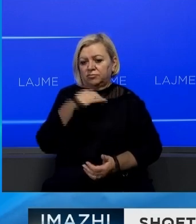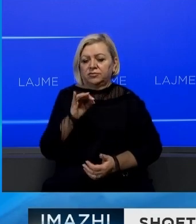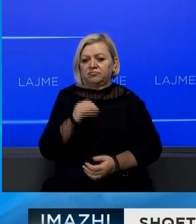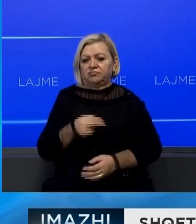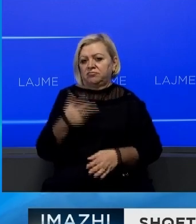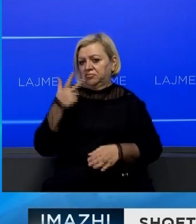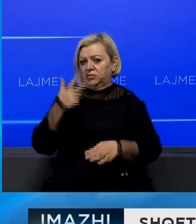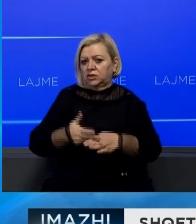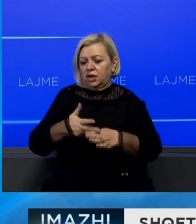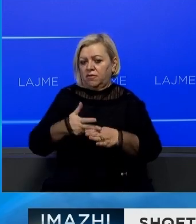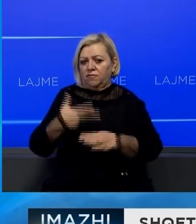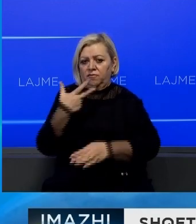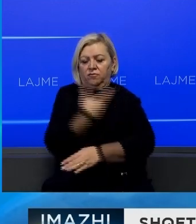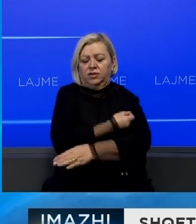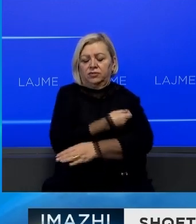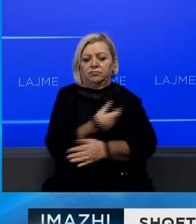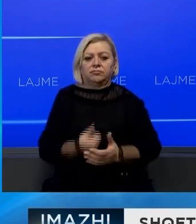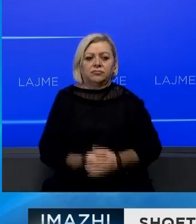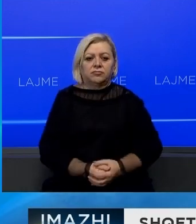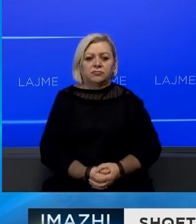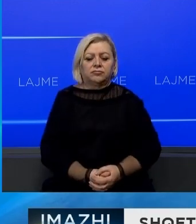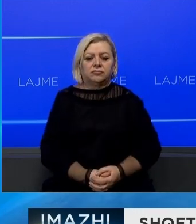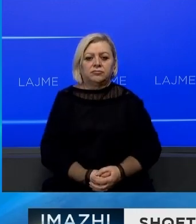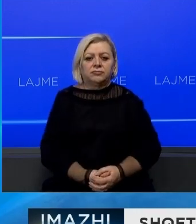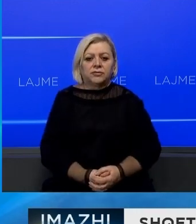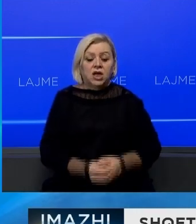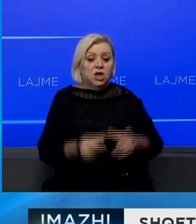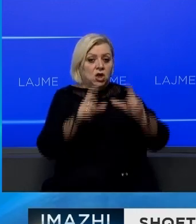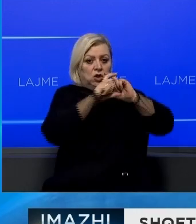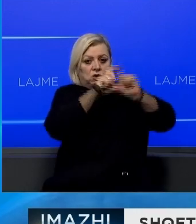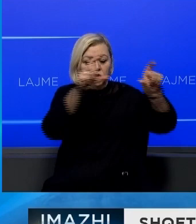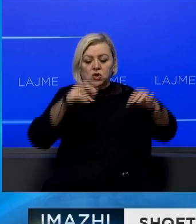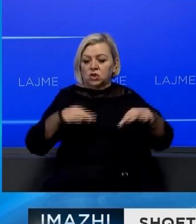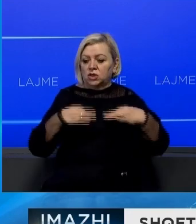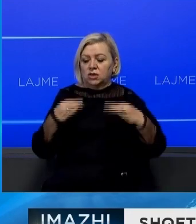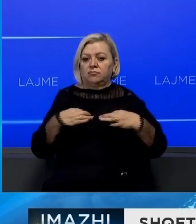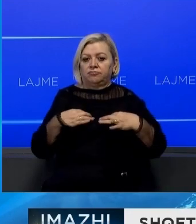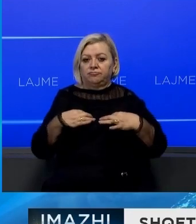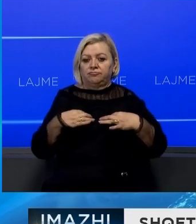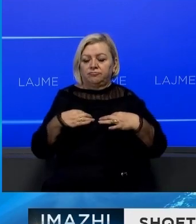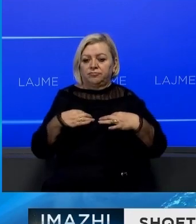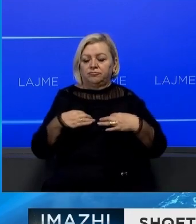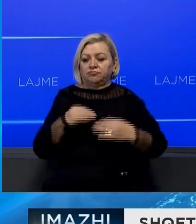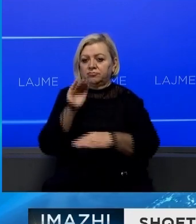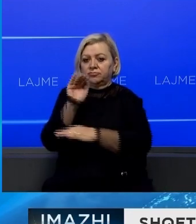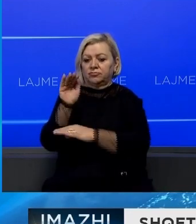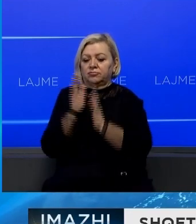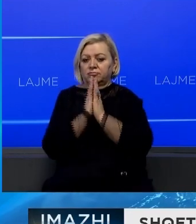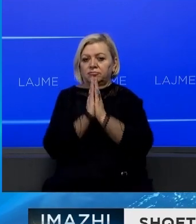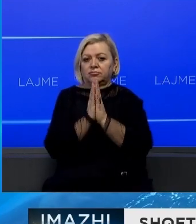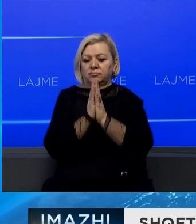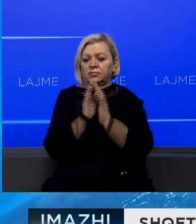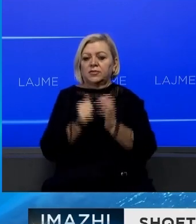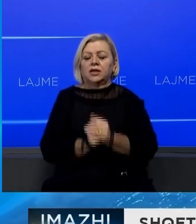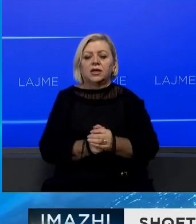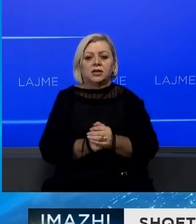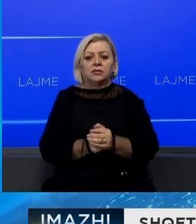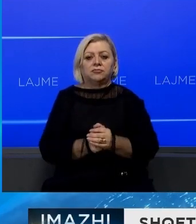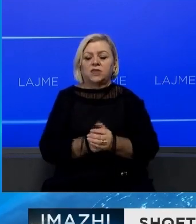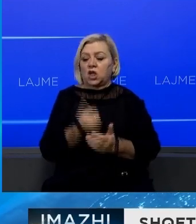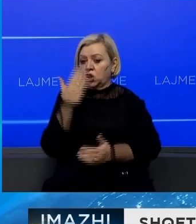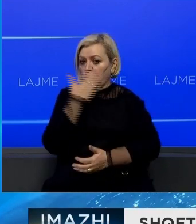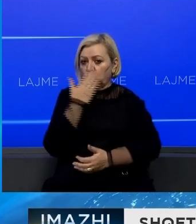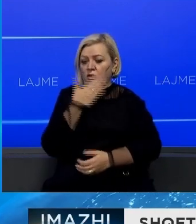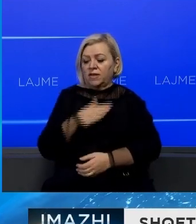dozë nga vetë virusi. Instituti i Shëndetit Publik ka bërë apel që të filloj vaksinimi edhe në shkolla,